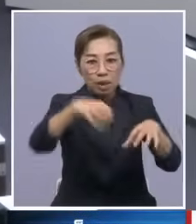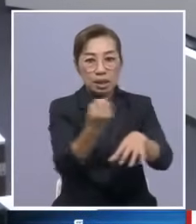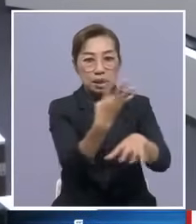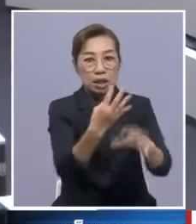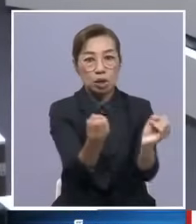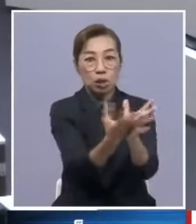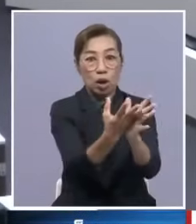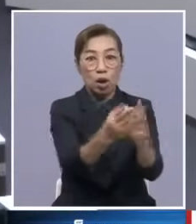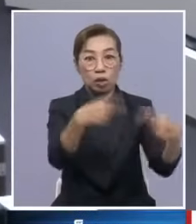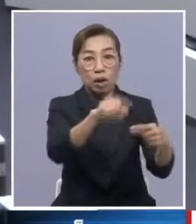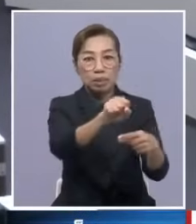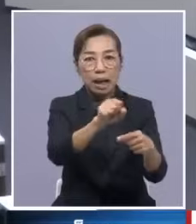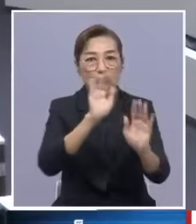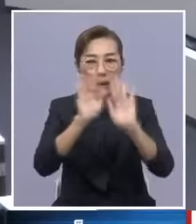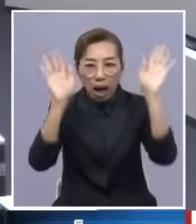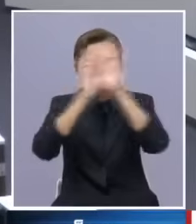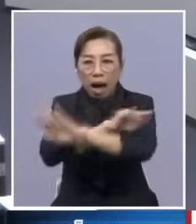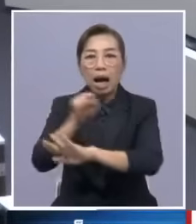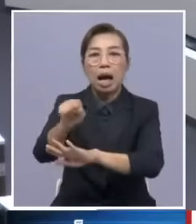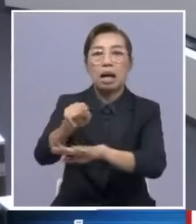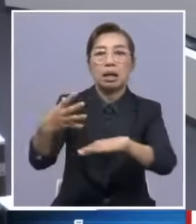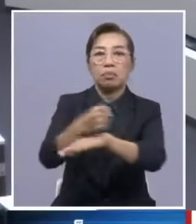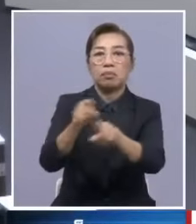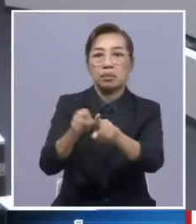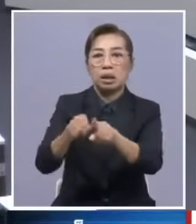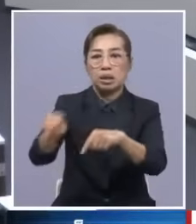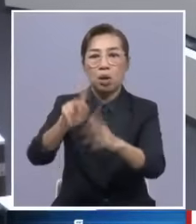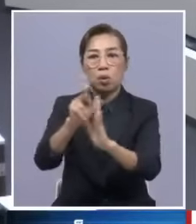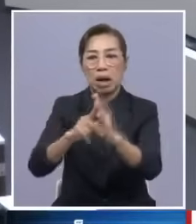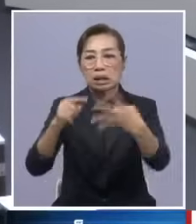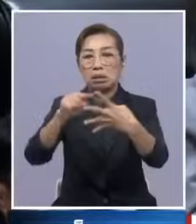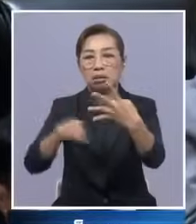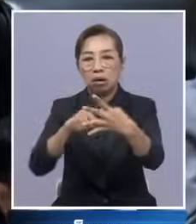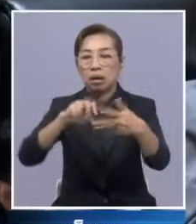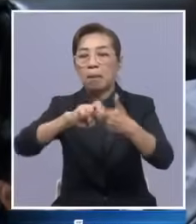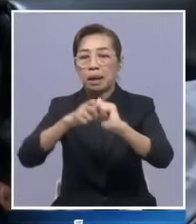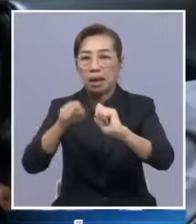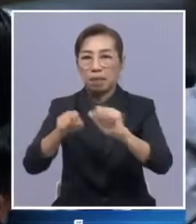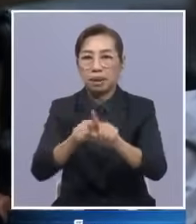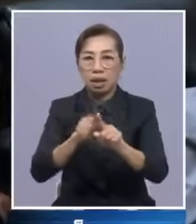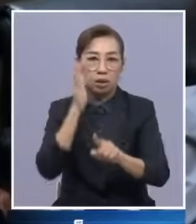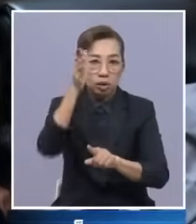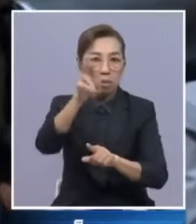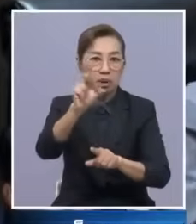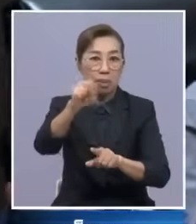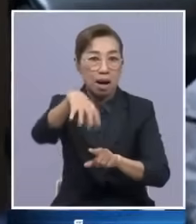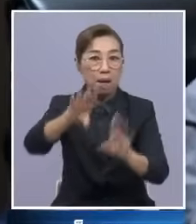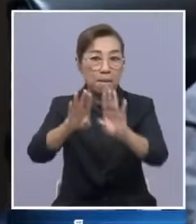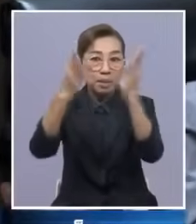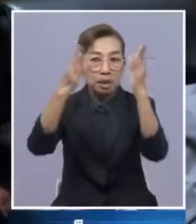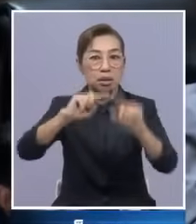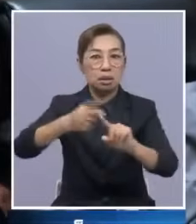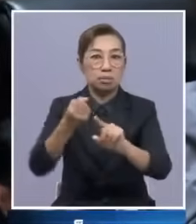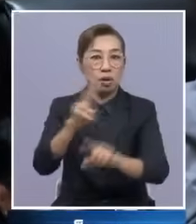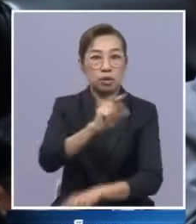กฎหมายร้ อ นที่พรรคเพื่อไทยกำลังรอถูกยำใหญ่นะคะในศึกที่จะมีการเปิดสภากันหลังจากวันที่